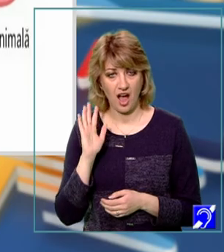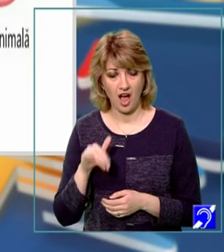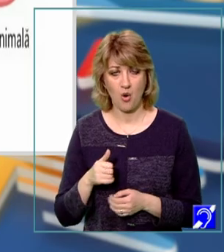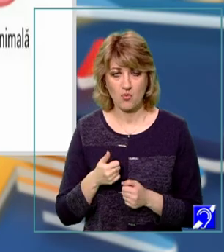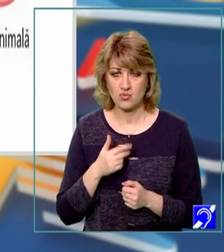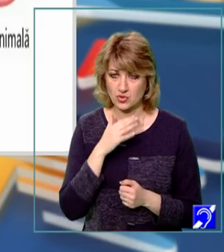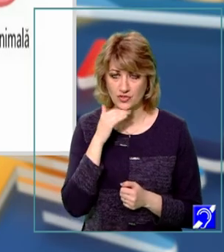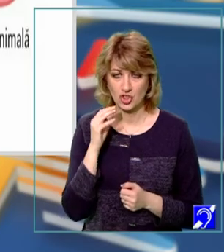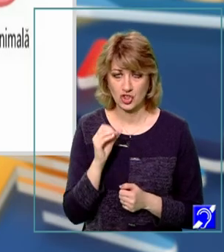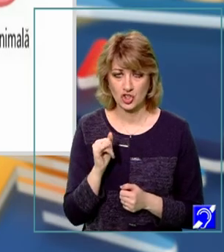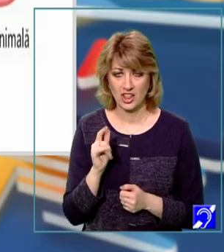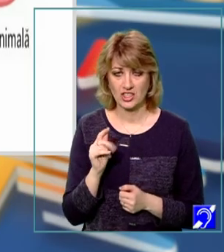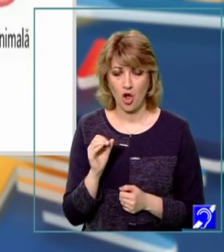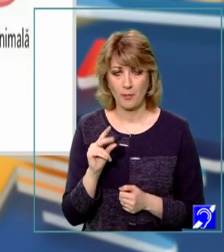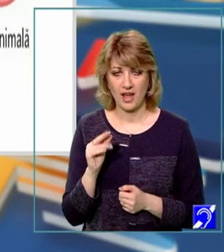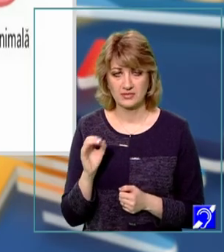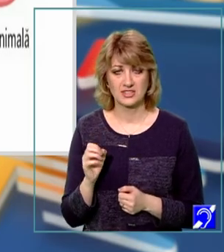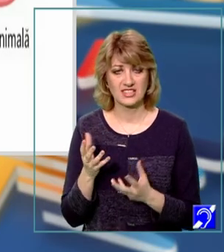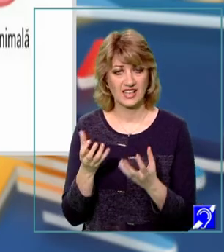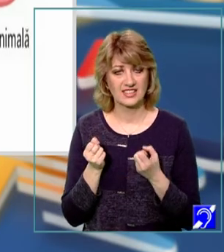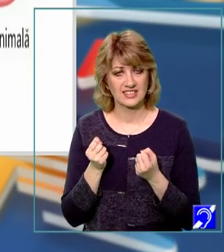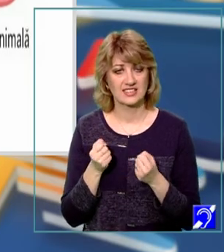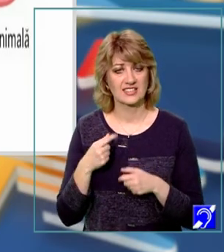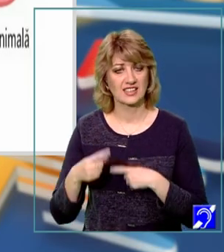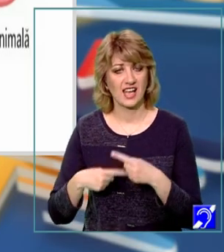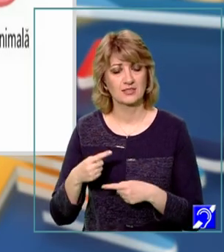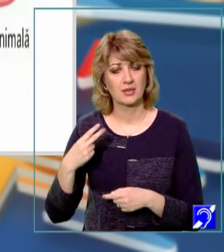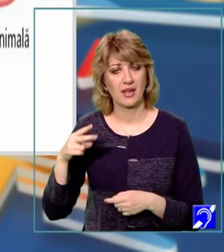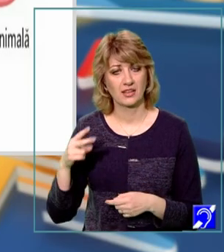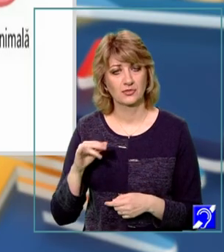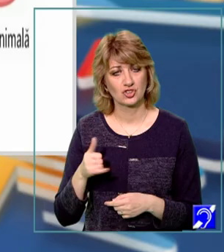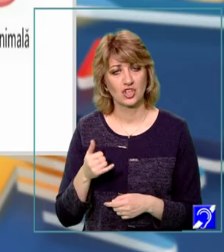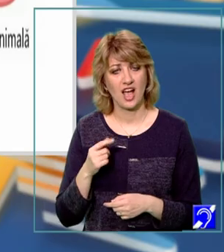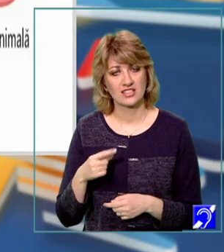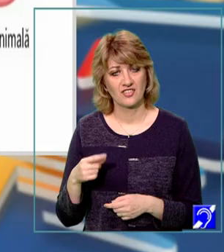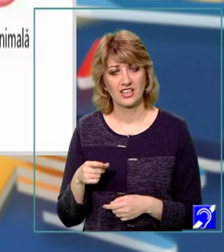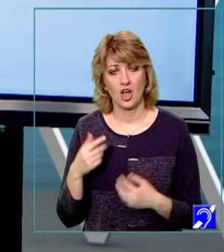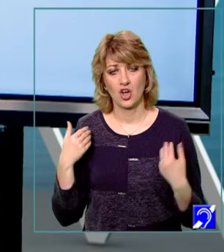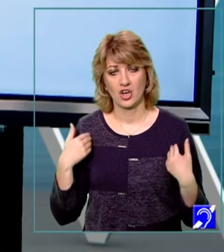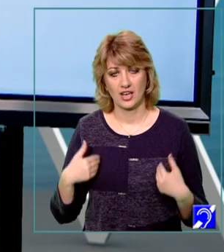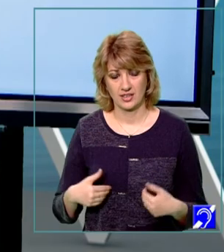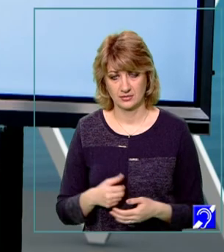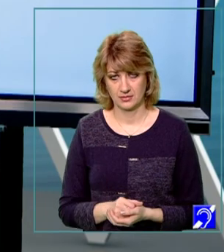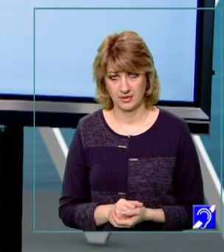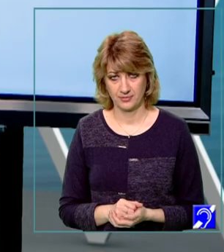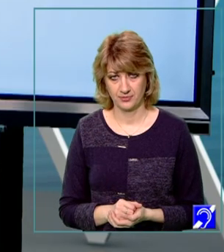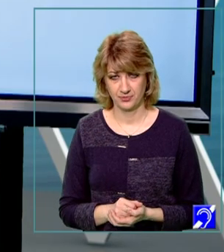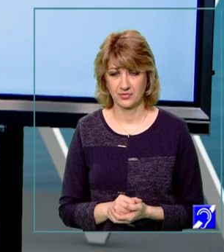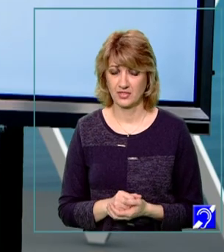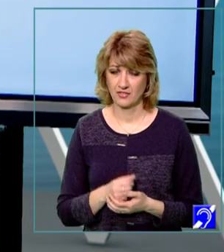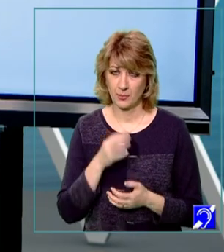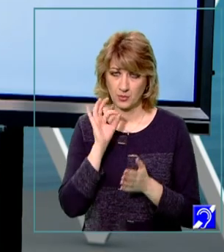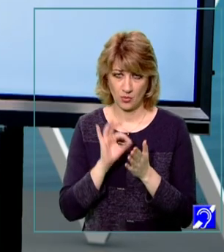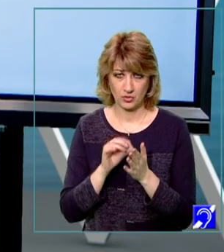citoplasmă încât să capteze, să rețină, să transmită mai departe și astfel de organite. Vă propun să rezolvăm